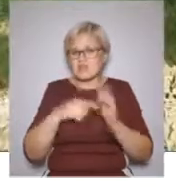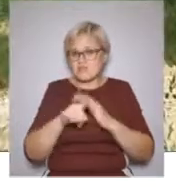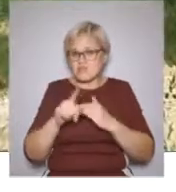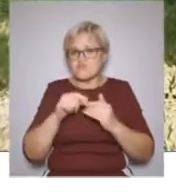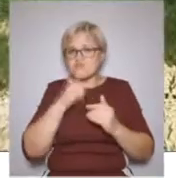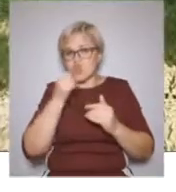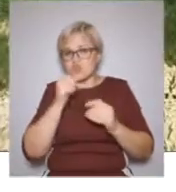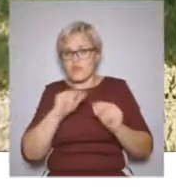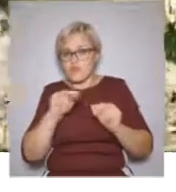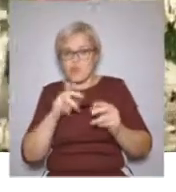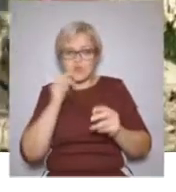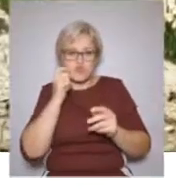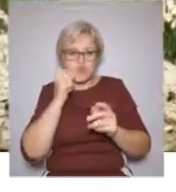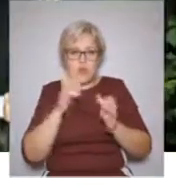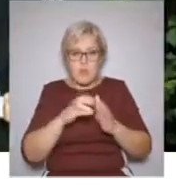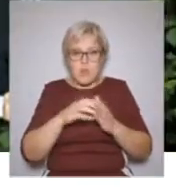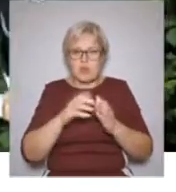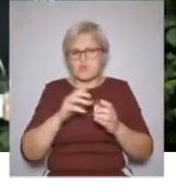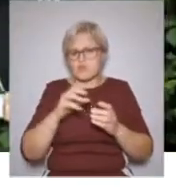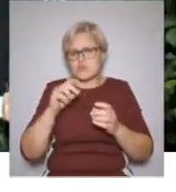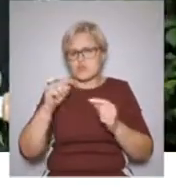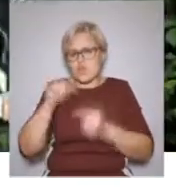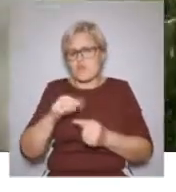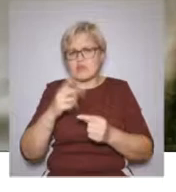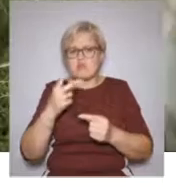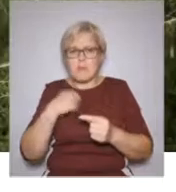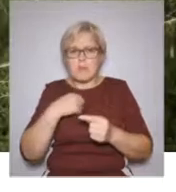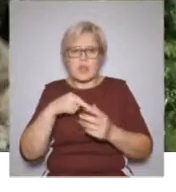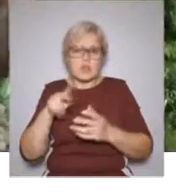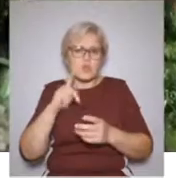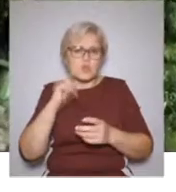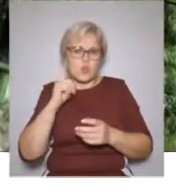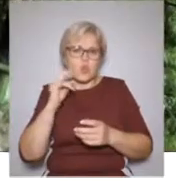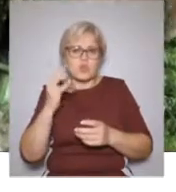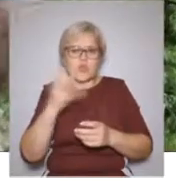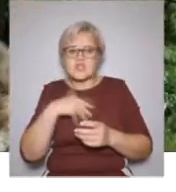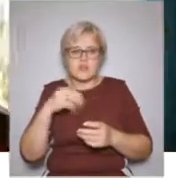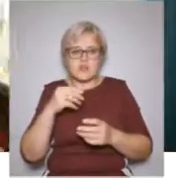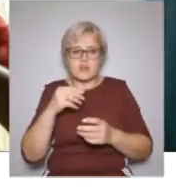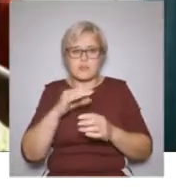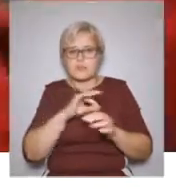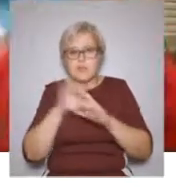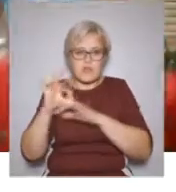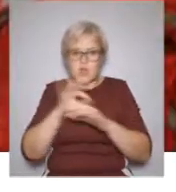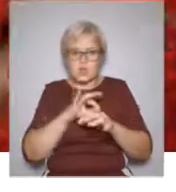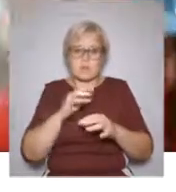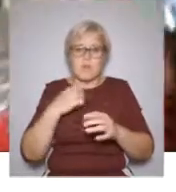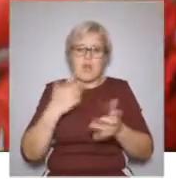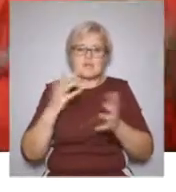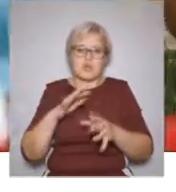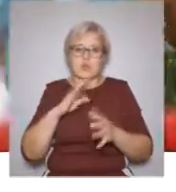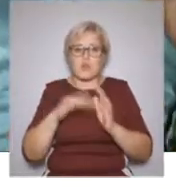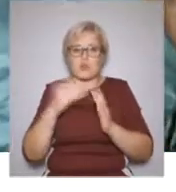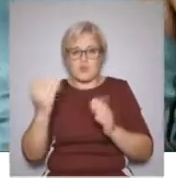его как раз назначают на старшего тренера мужской команды соответственно мы выходим и сеньоров мужской спорт пались